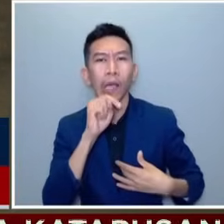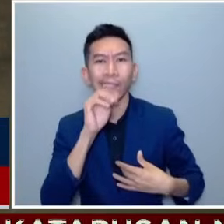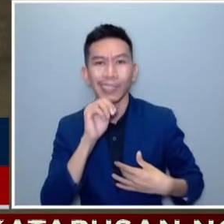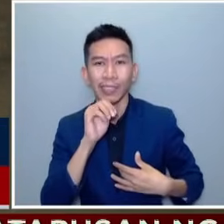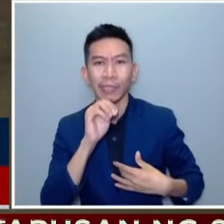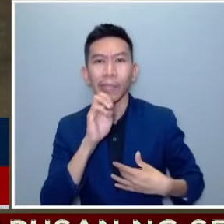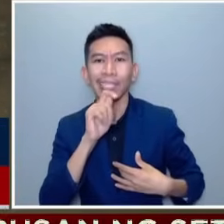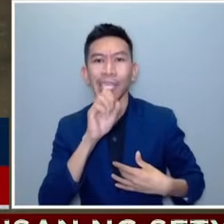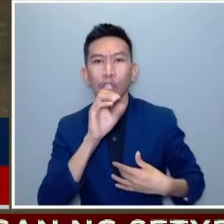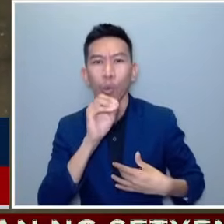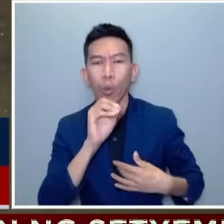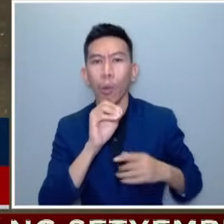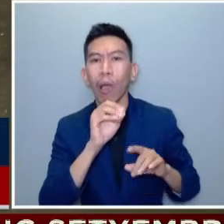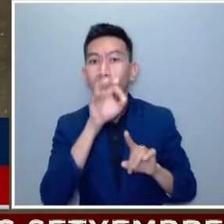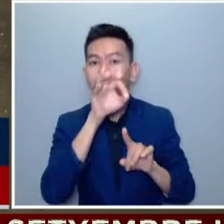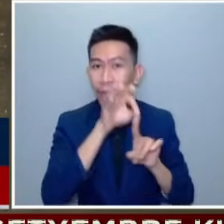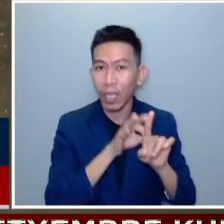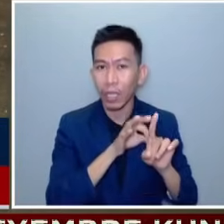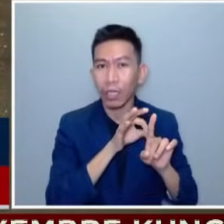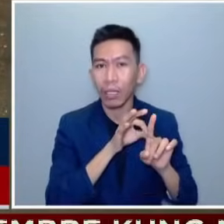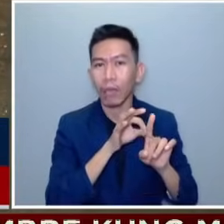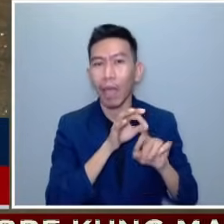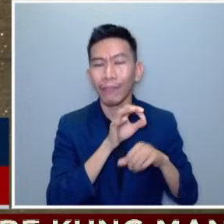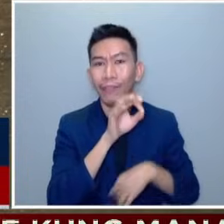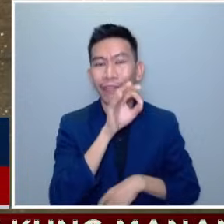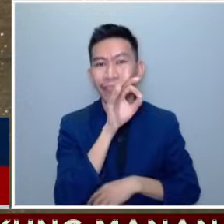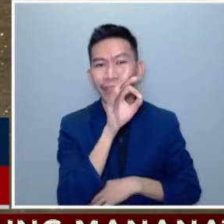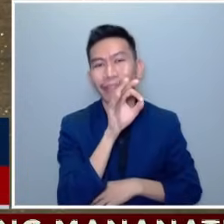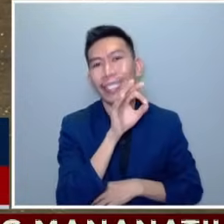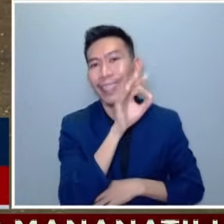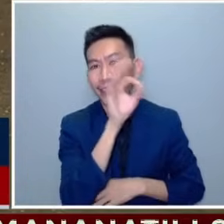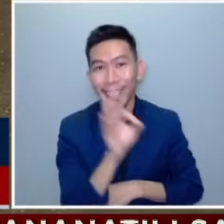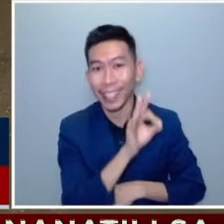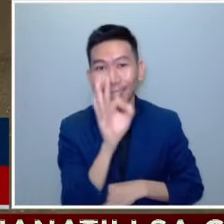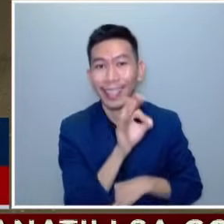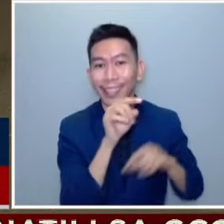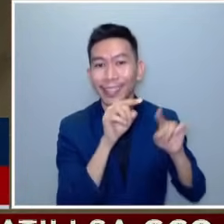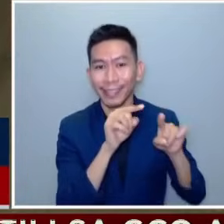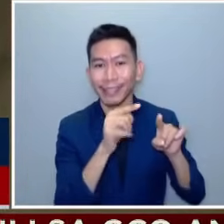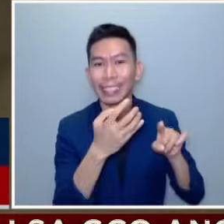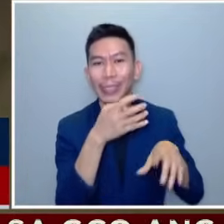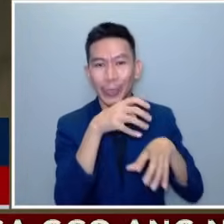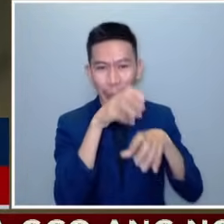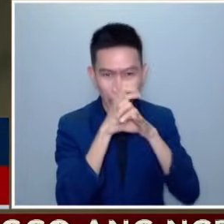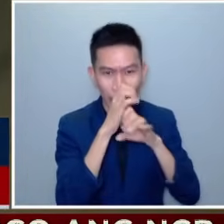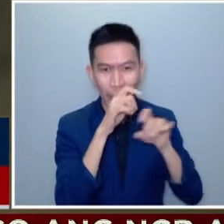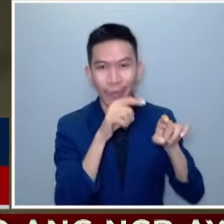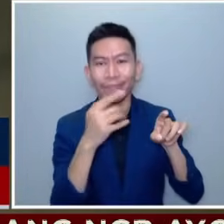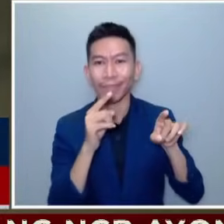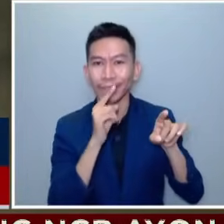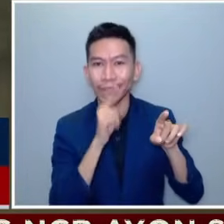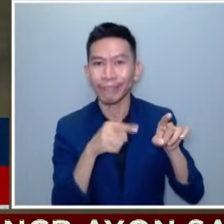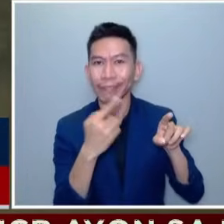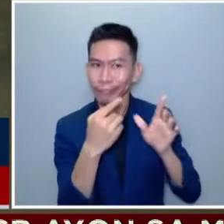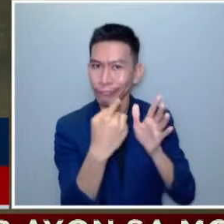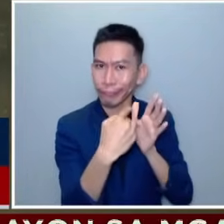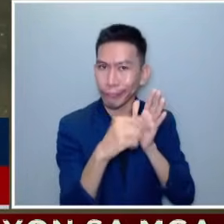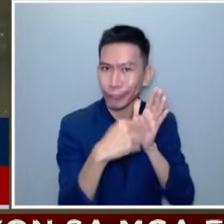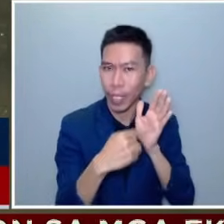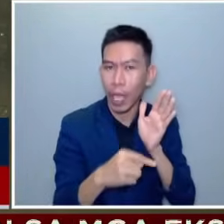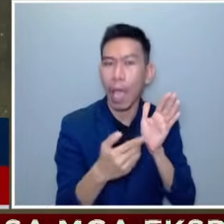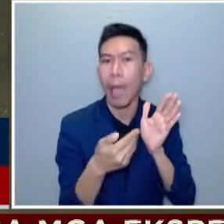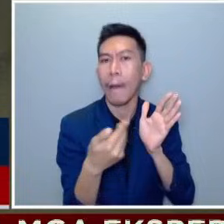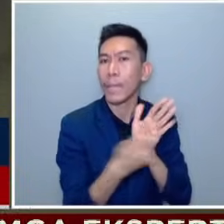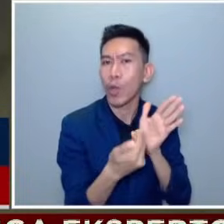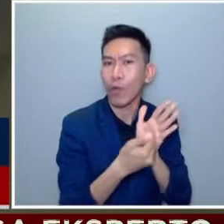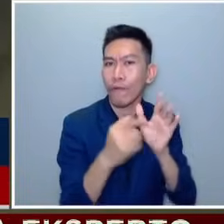magiging mahigpit na sila sa pagbusising sa mga motorista, hingin yung mga ID at iba pa na pagkakakilanlan nila. At yan nga ay kapag nasa